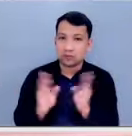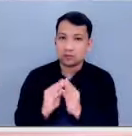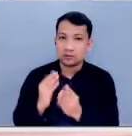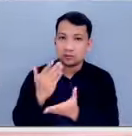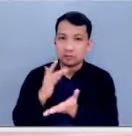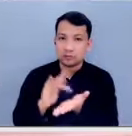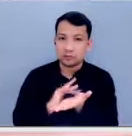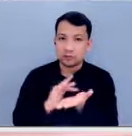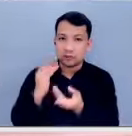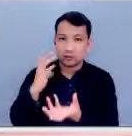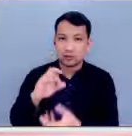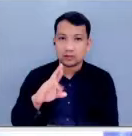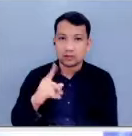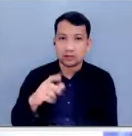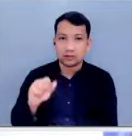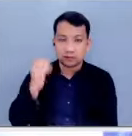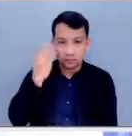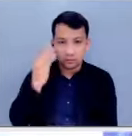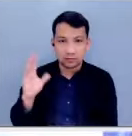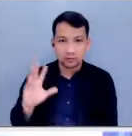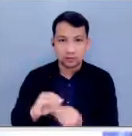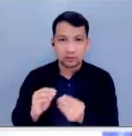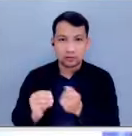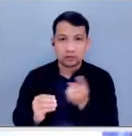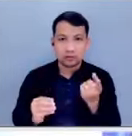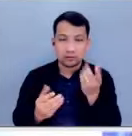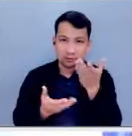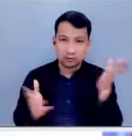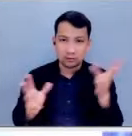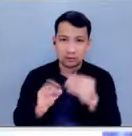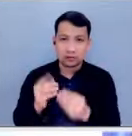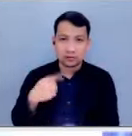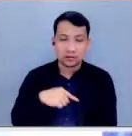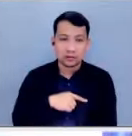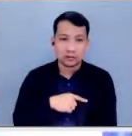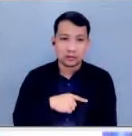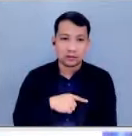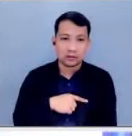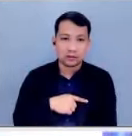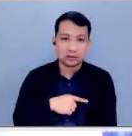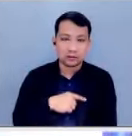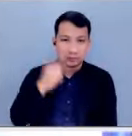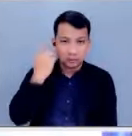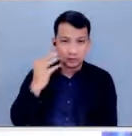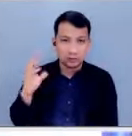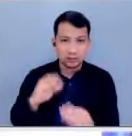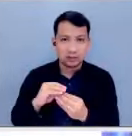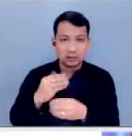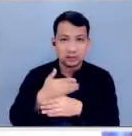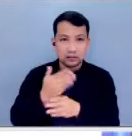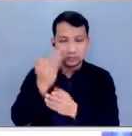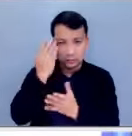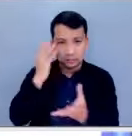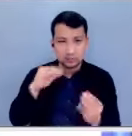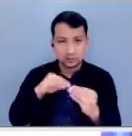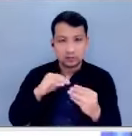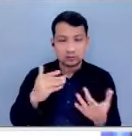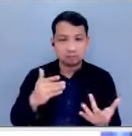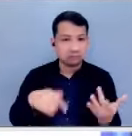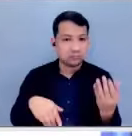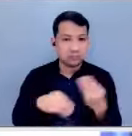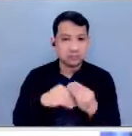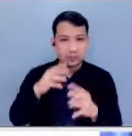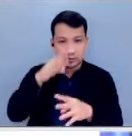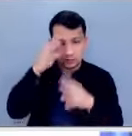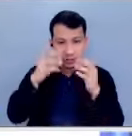this one is very interesting for them kasi mas ma-enhance sila yung pagiging creativity nila. That's right. Okay,